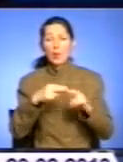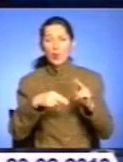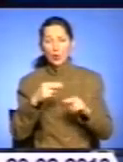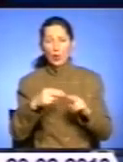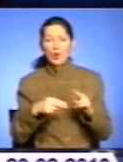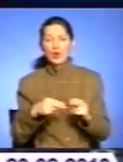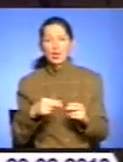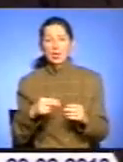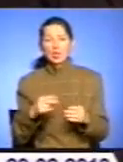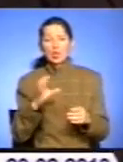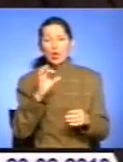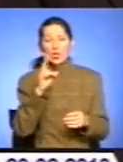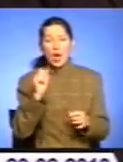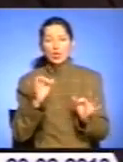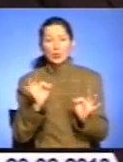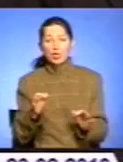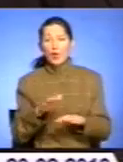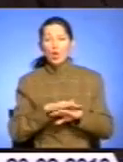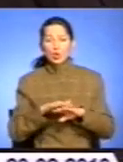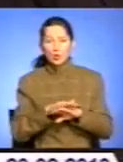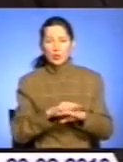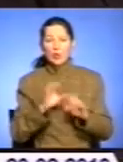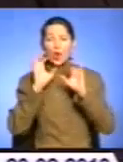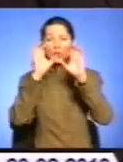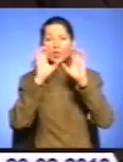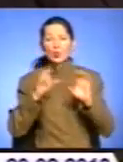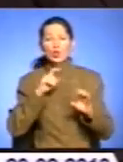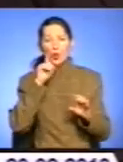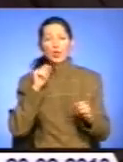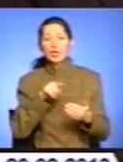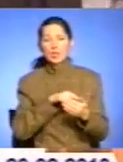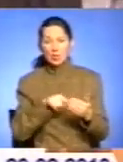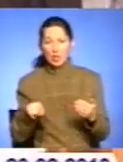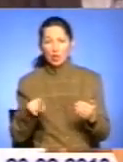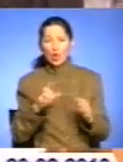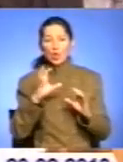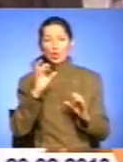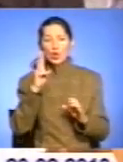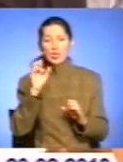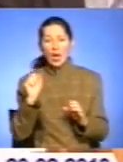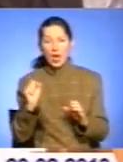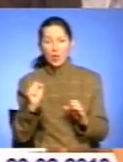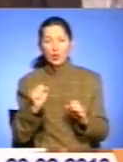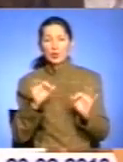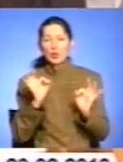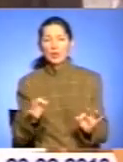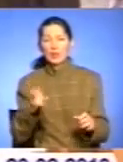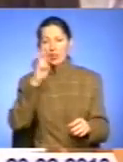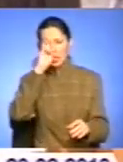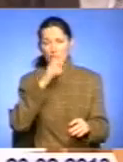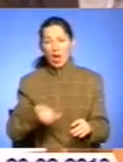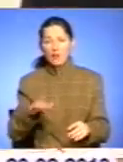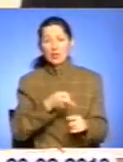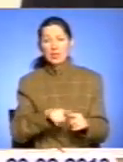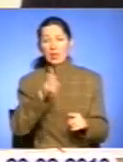суспільства. У Конституції України зазначено, що соціально справедлива держава – це країна, у якій створено можливості для